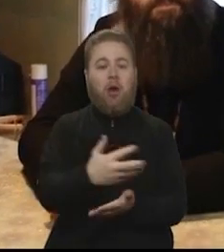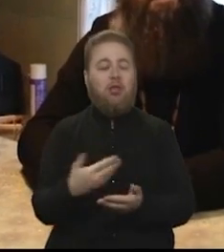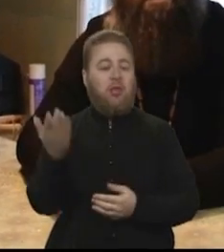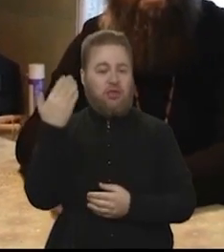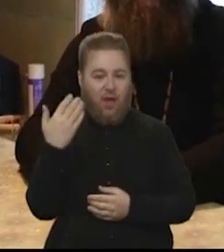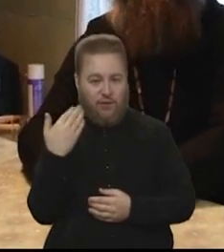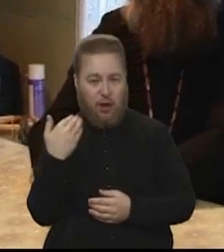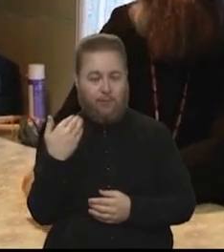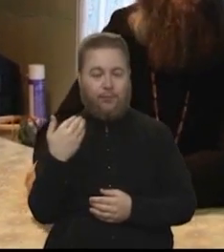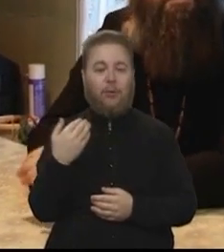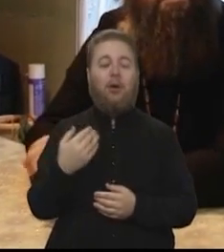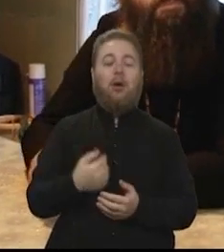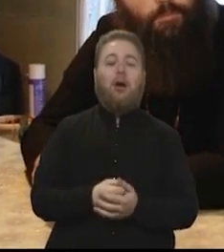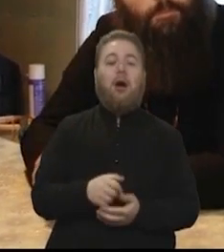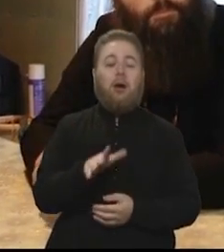это у нас